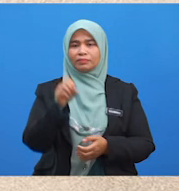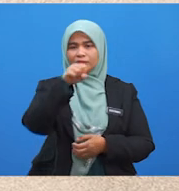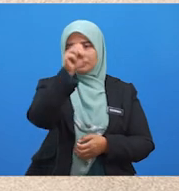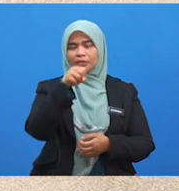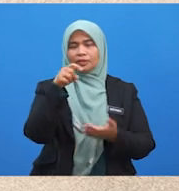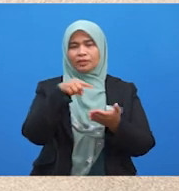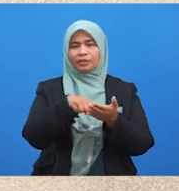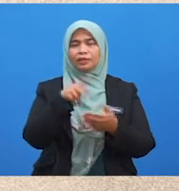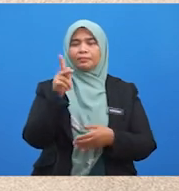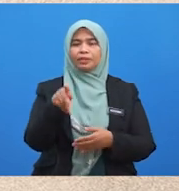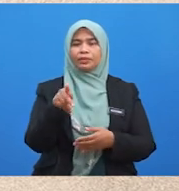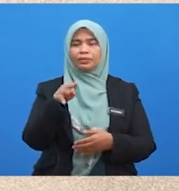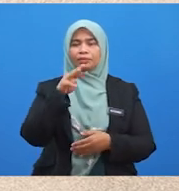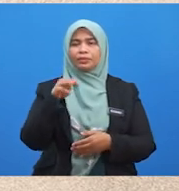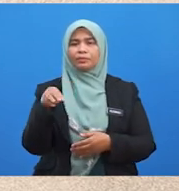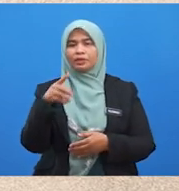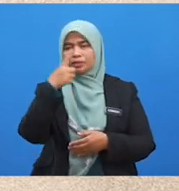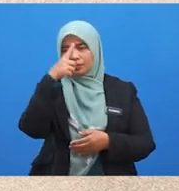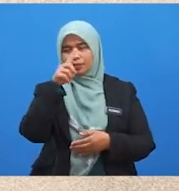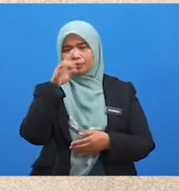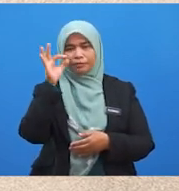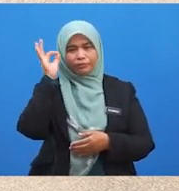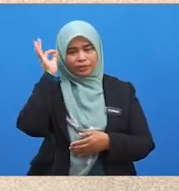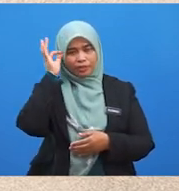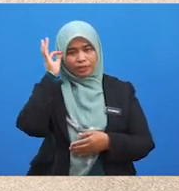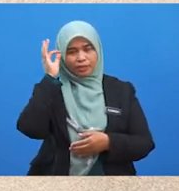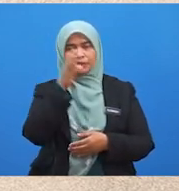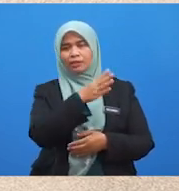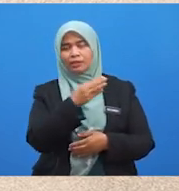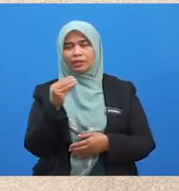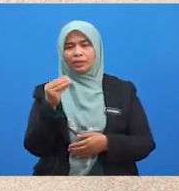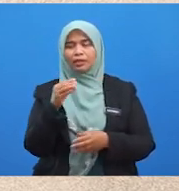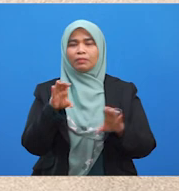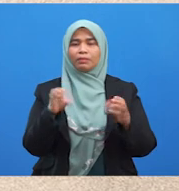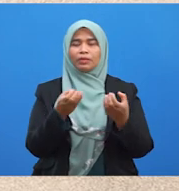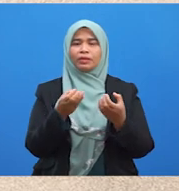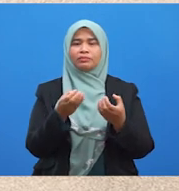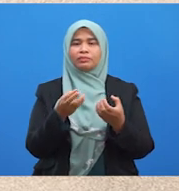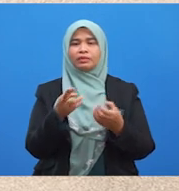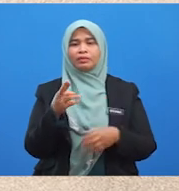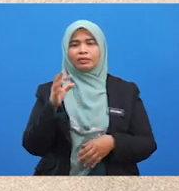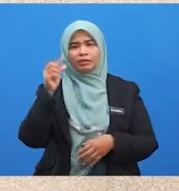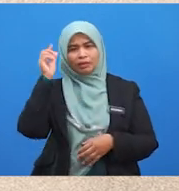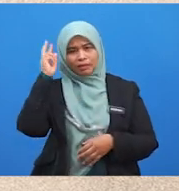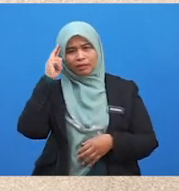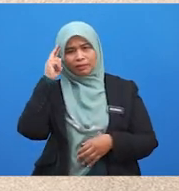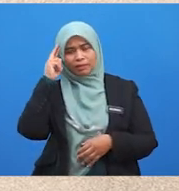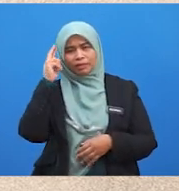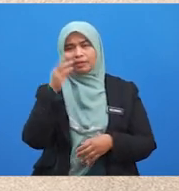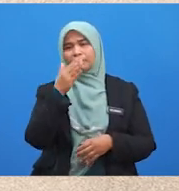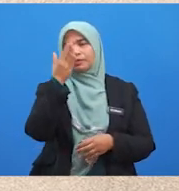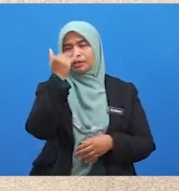Soalan ini memerlukan murid-murid untuk berfikir dan membuat ramalan